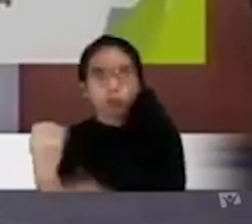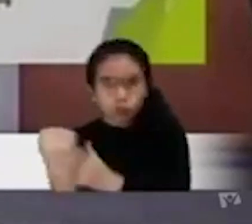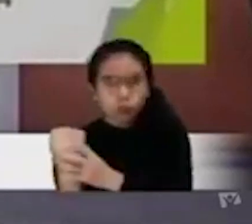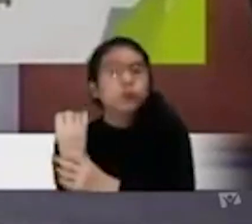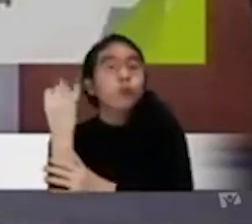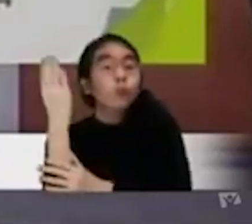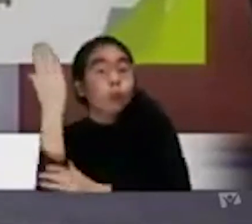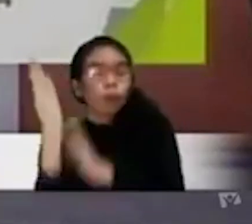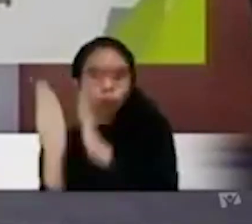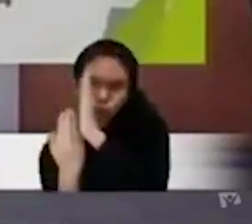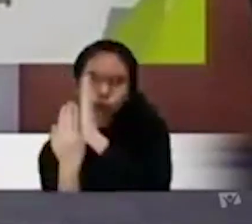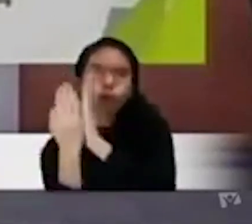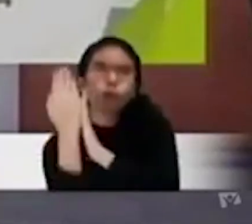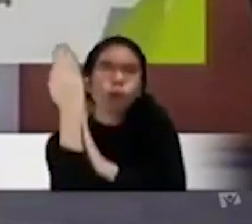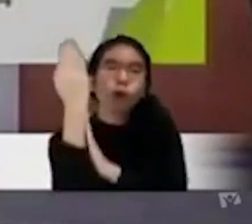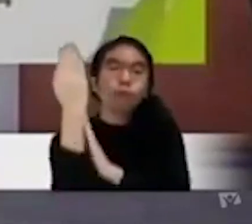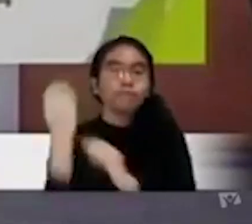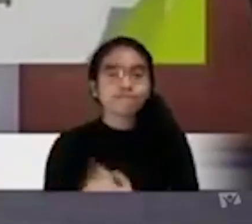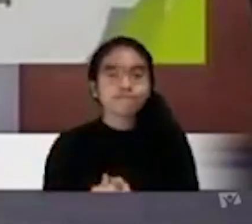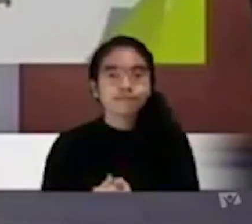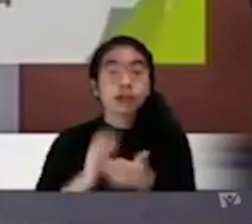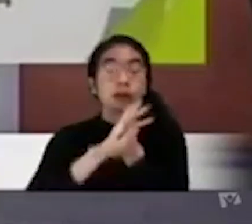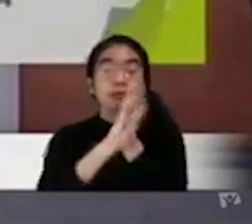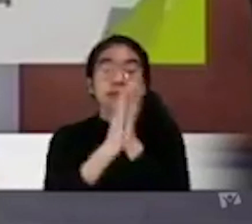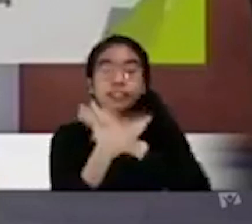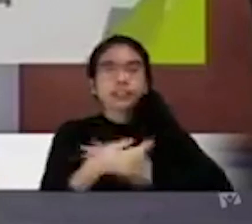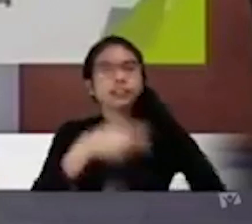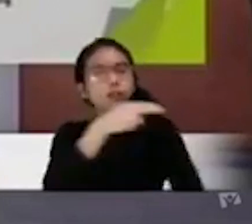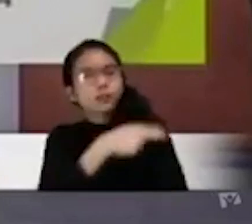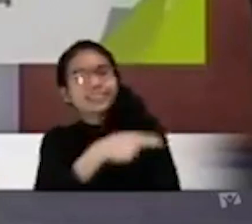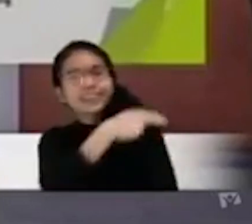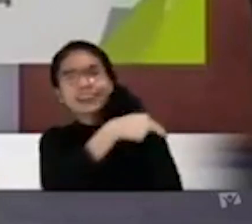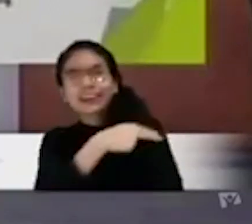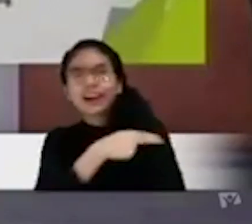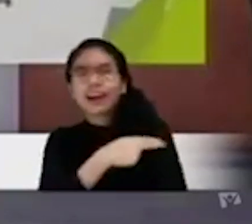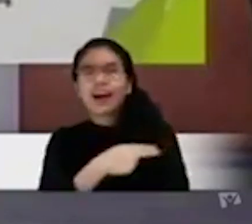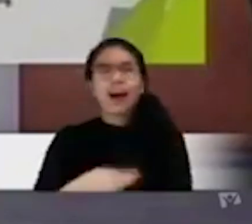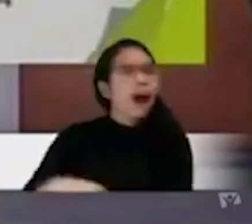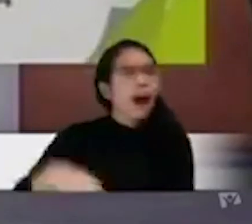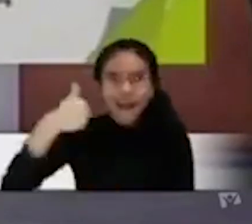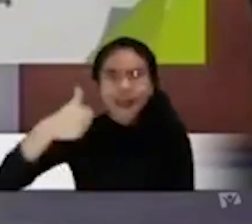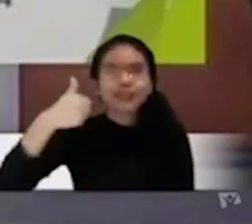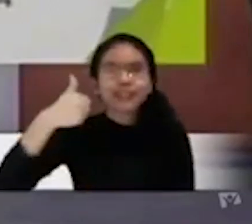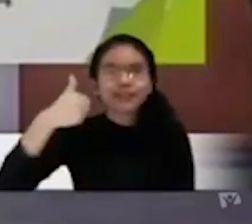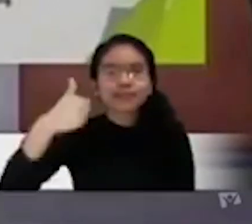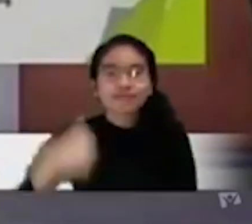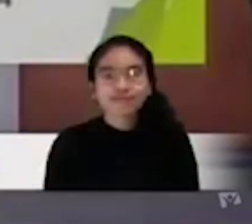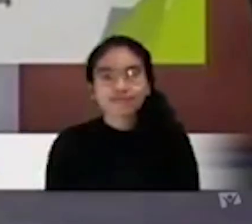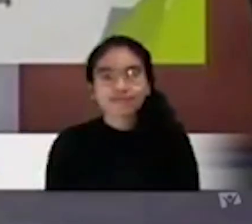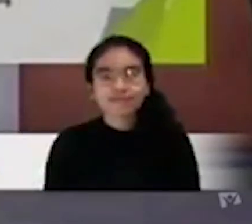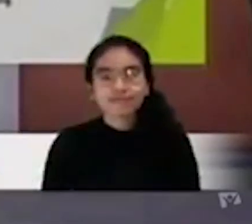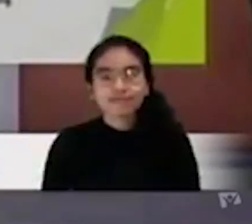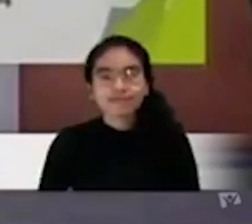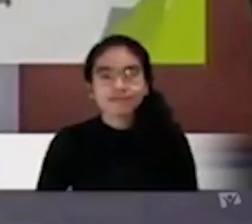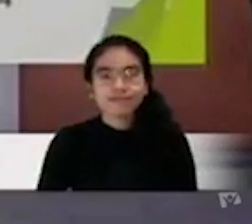dan berkembang menjadi rumah sakit yang megah. Sekarang ini di Cihamplas,